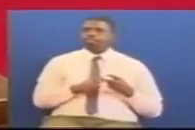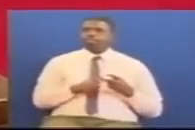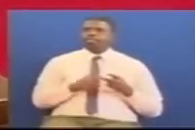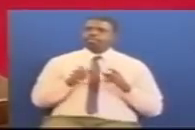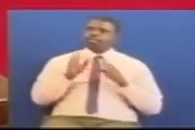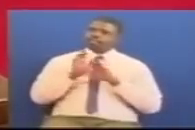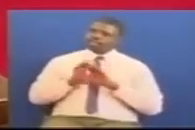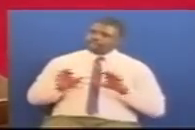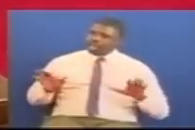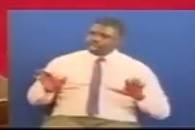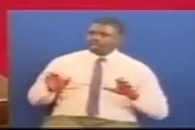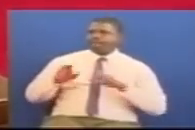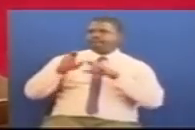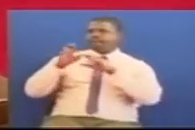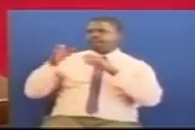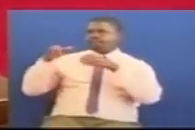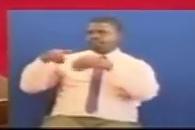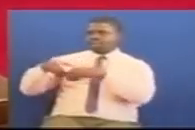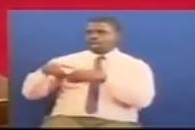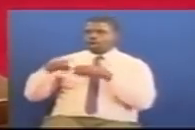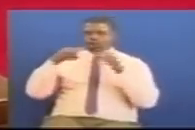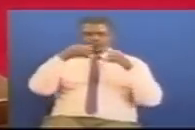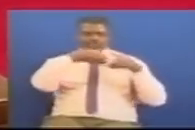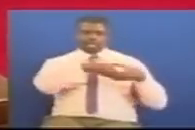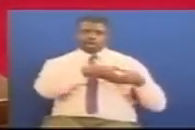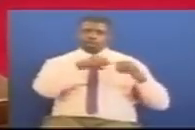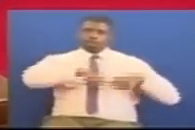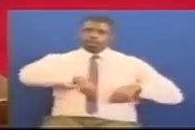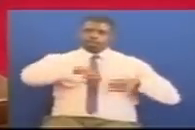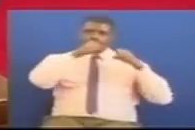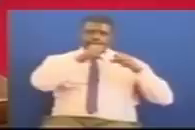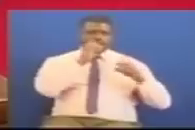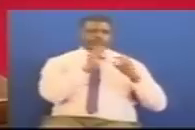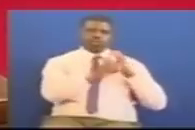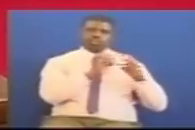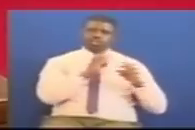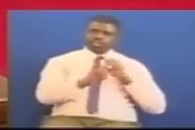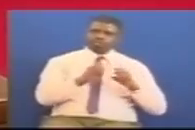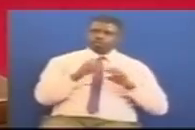tayari tumekwisha kaa vikao wataalamu wa mamlaka za mawasiliano za nchi za Afrika Mashariki